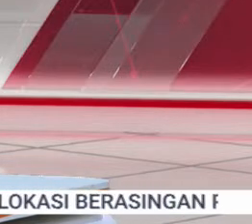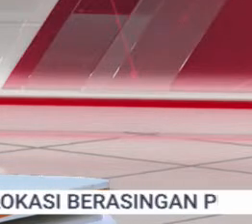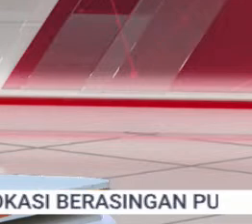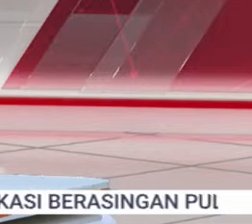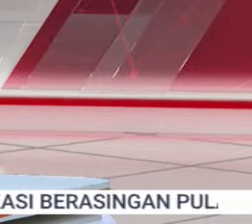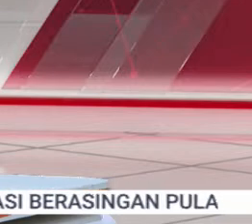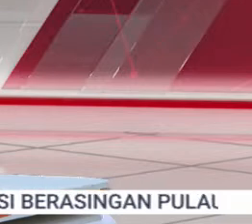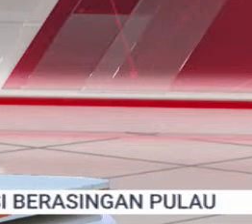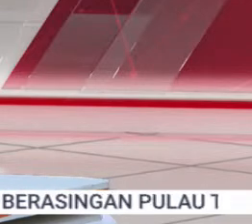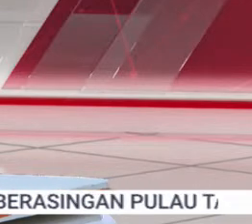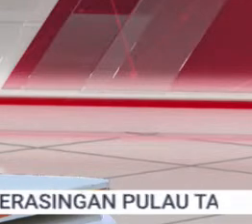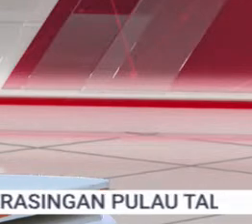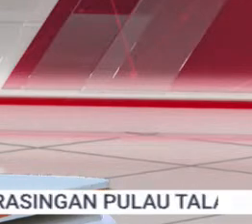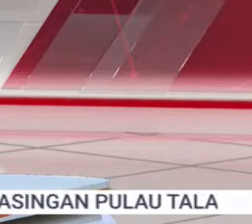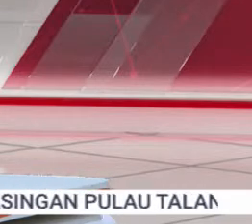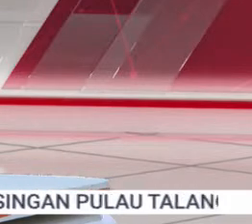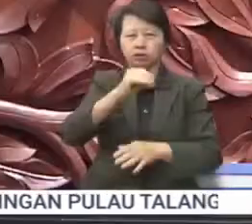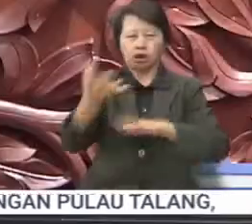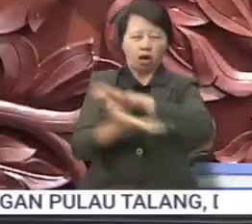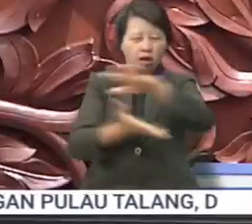menggugat keharmonian